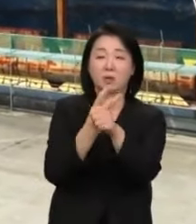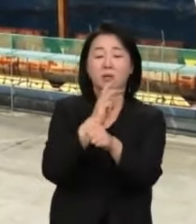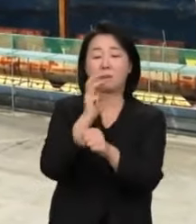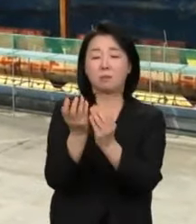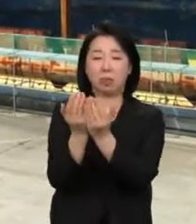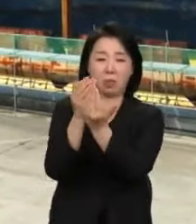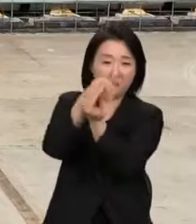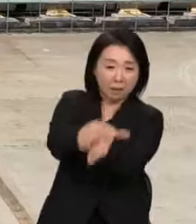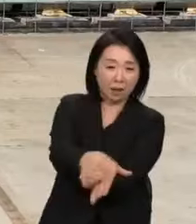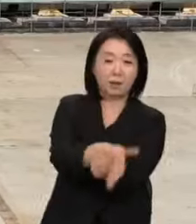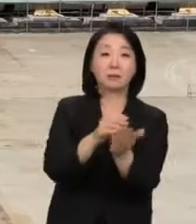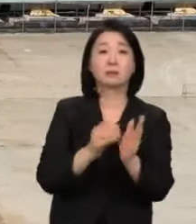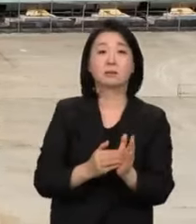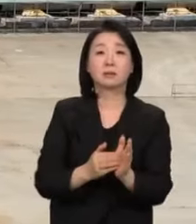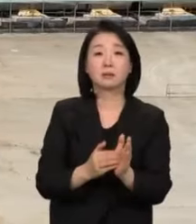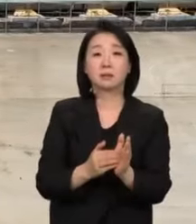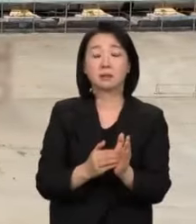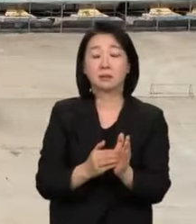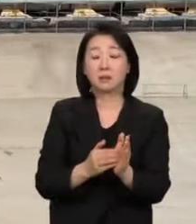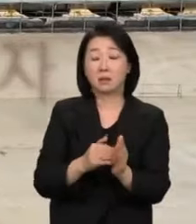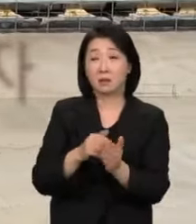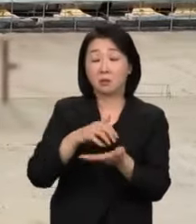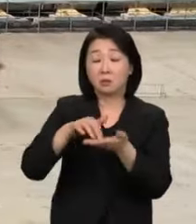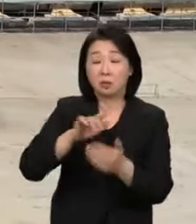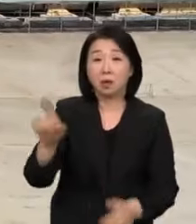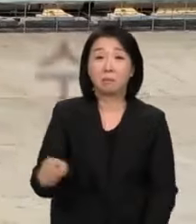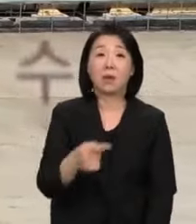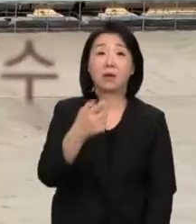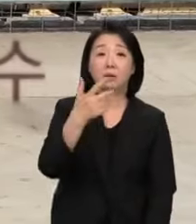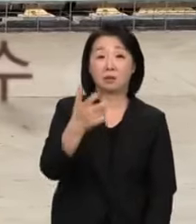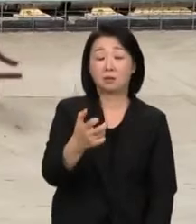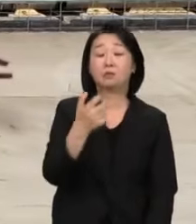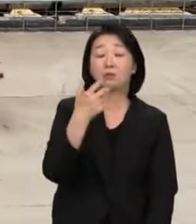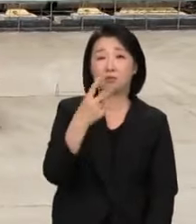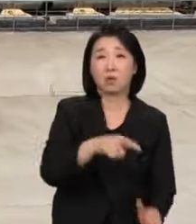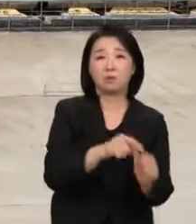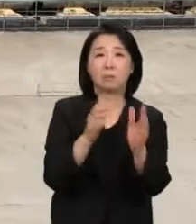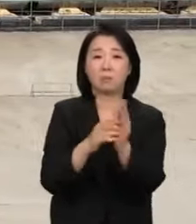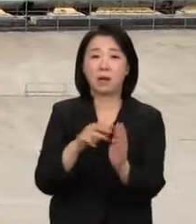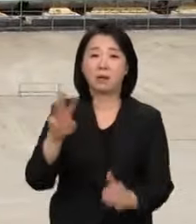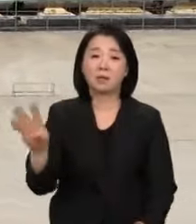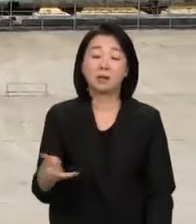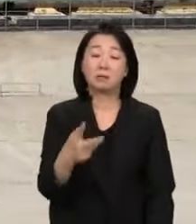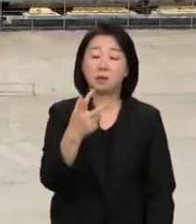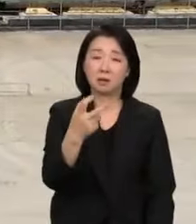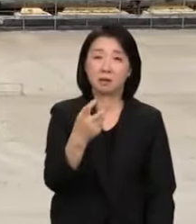가라앉았습니다. 172명이 구조됐고 304명이 빠져나오지 못했습니다.